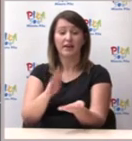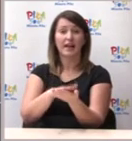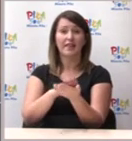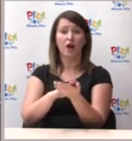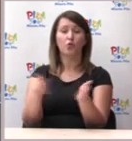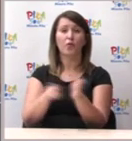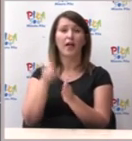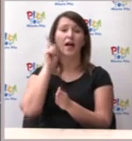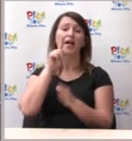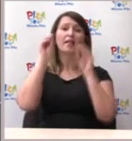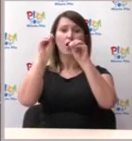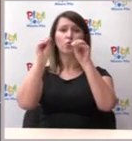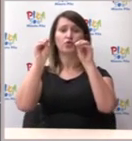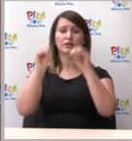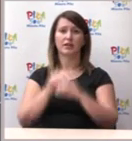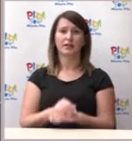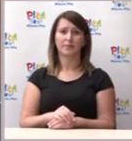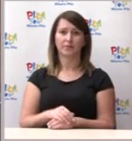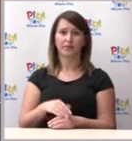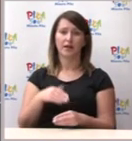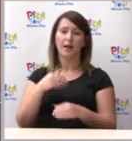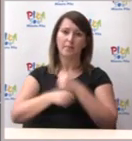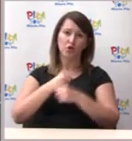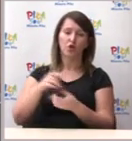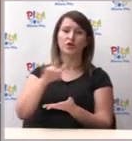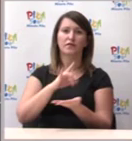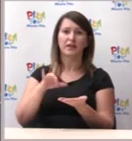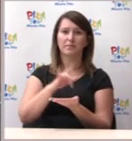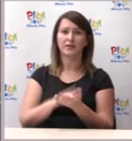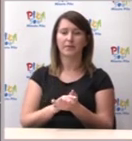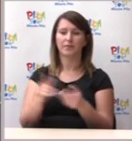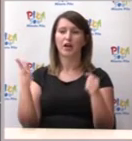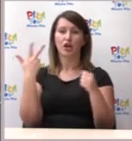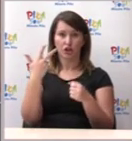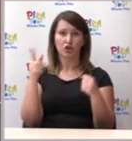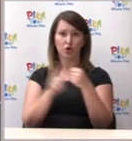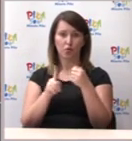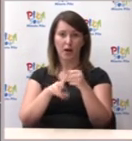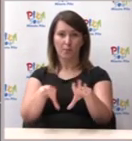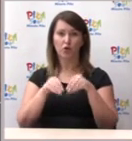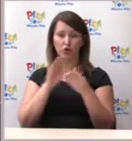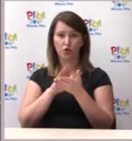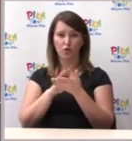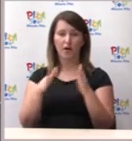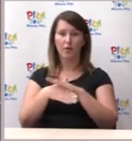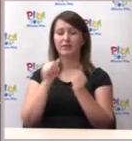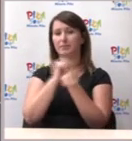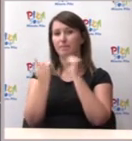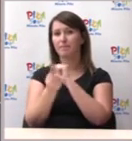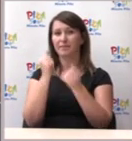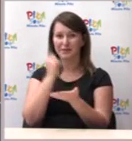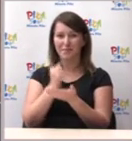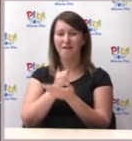zatrudnionych w placówkach oświatowych prowadzonych przez gminę Piła. W punkcie trzecim Rada podjęła uchwałę w sprawie zmiany uchwały nr